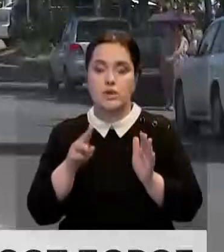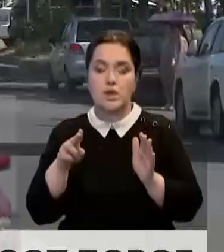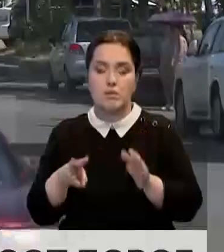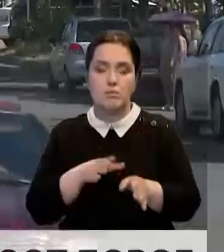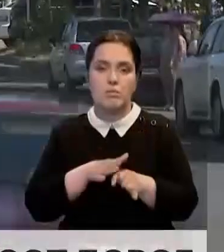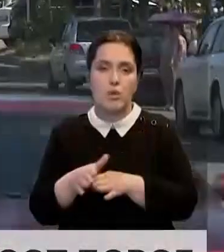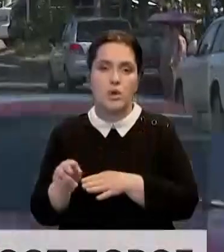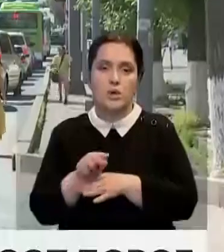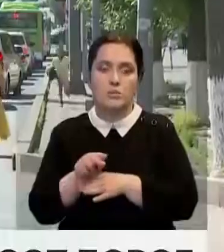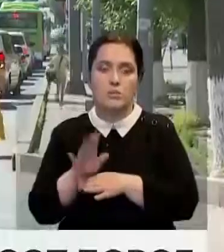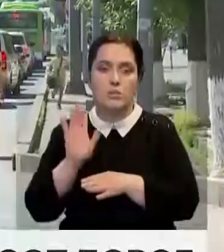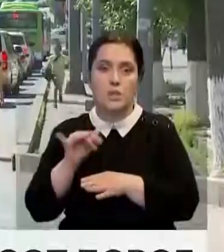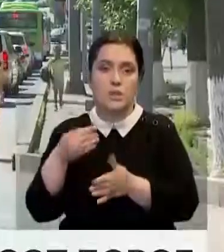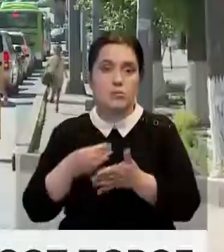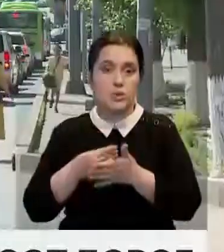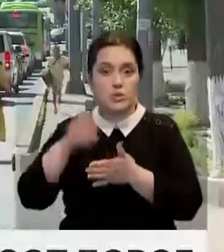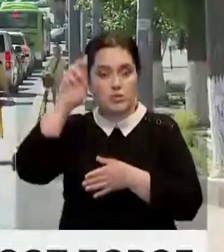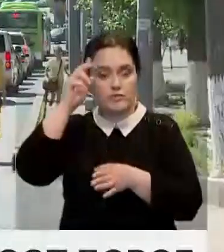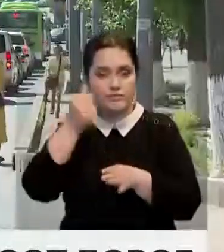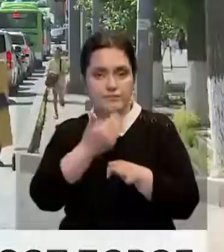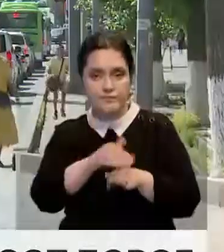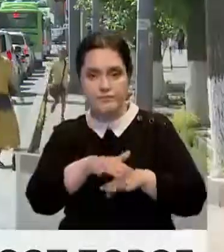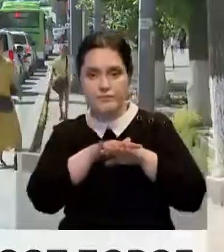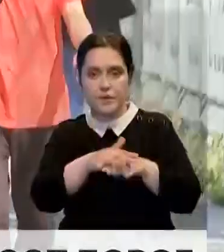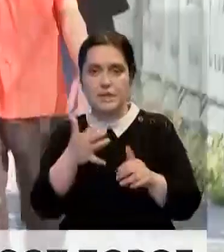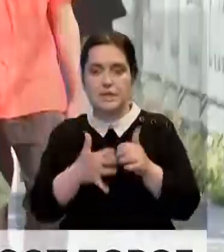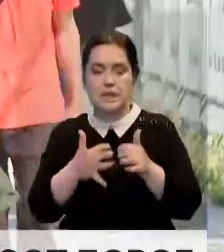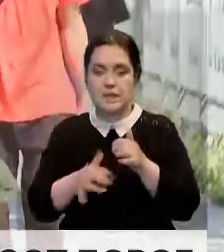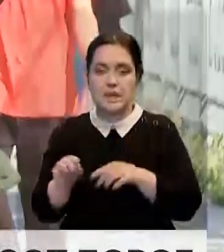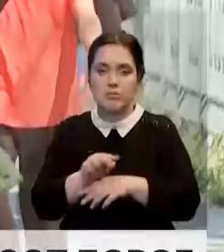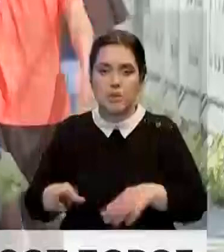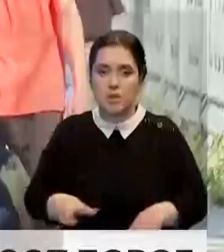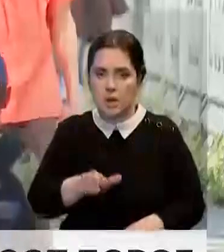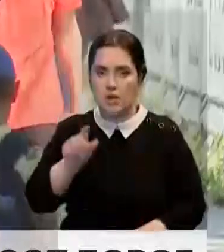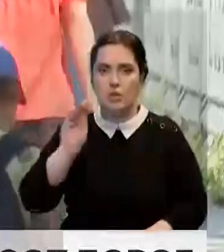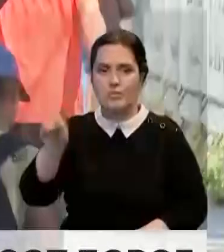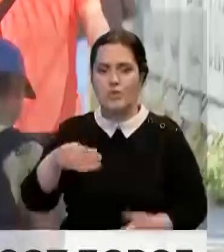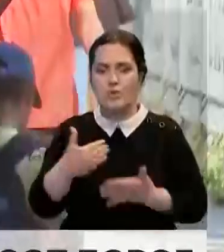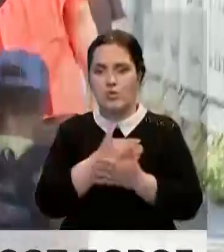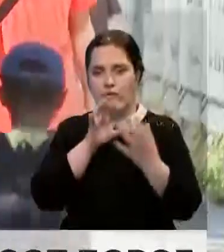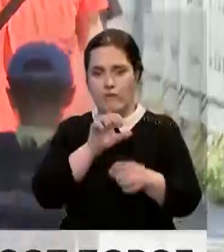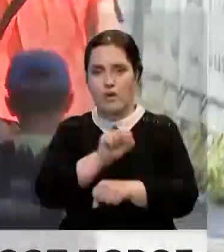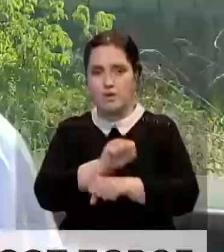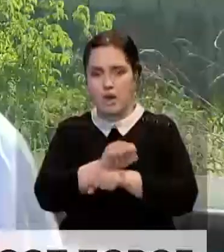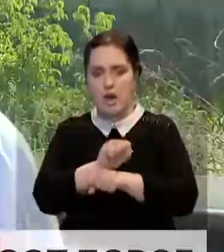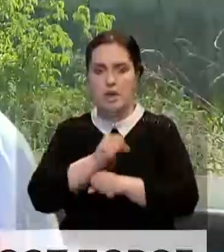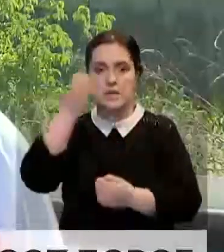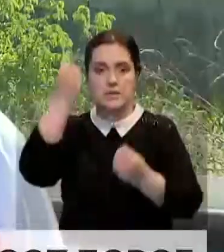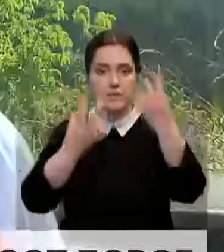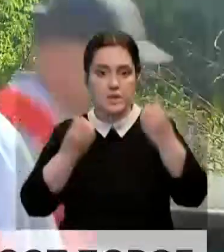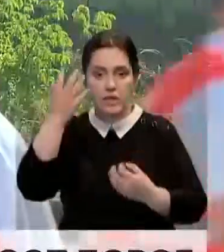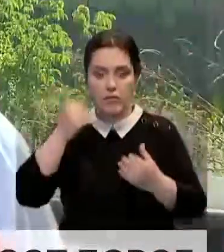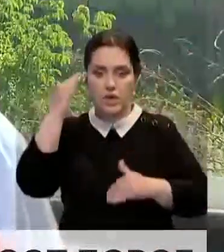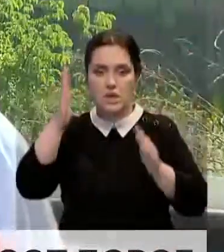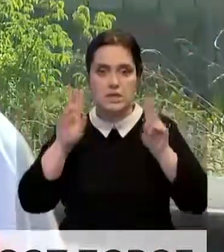капитально отремонтируют. Из бюджета выделили средства также на средний ремонт дорог, установку новых остановок, светофоров, знаков.